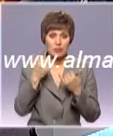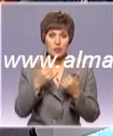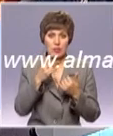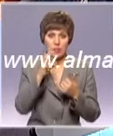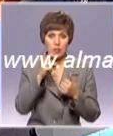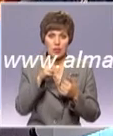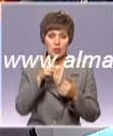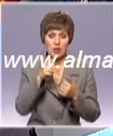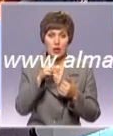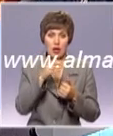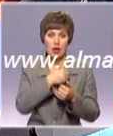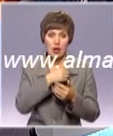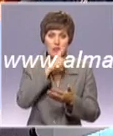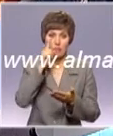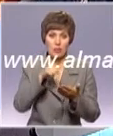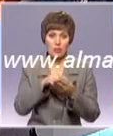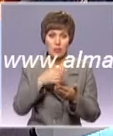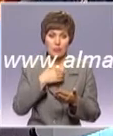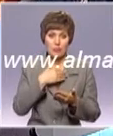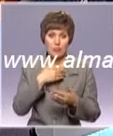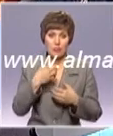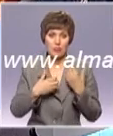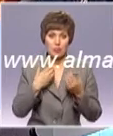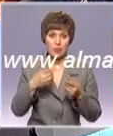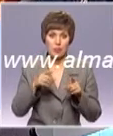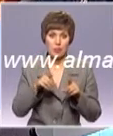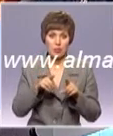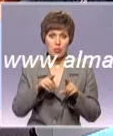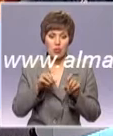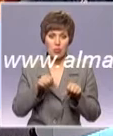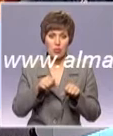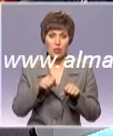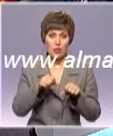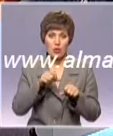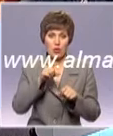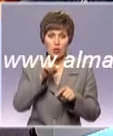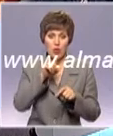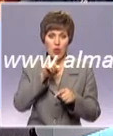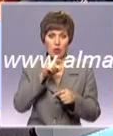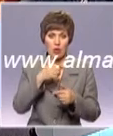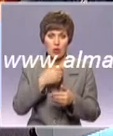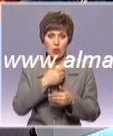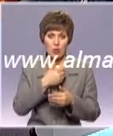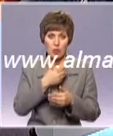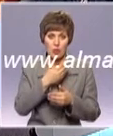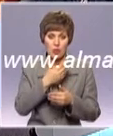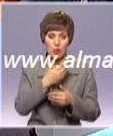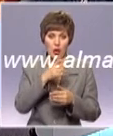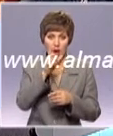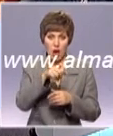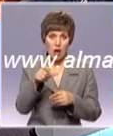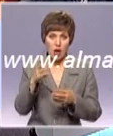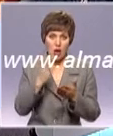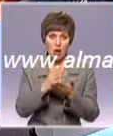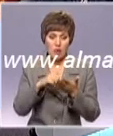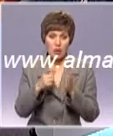сұрағым бар еді. Мен жаңағы мазал жүрген мынандай көкөйінде жүрген. Вот мына действительно кісілер бар, пәтер аламай